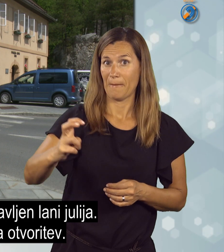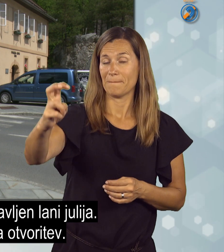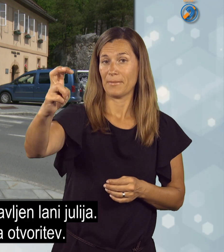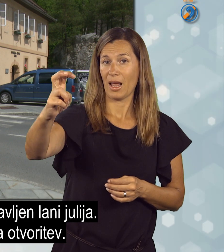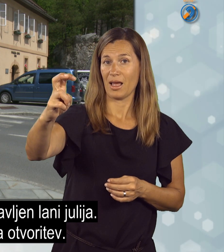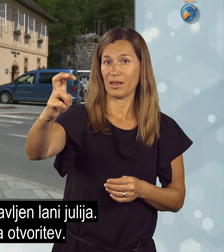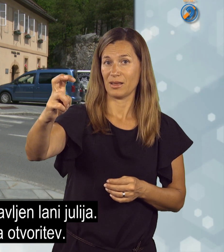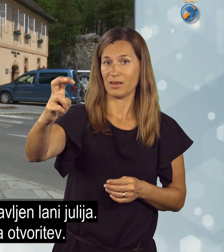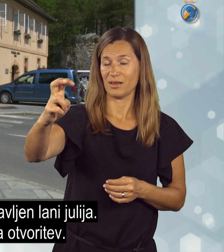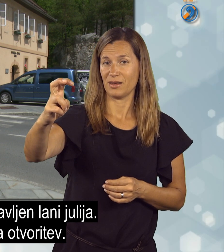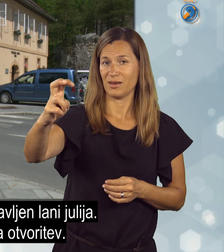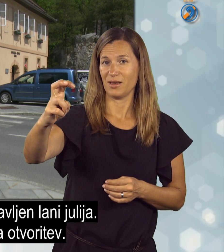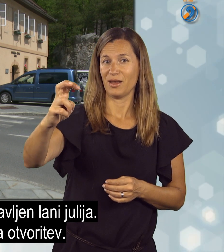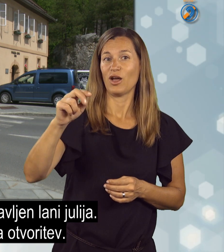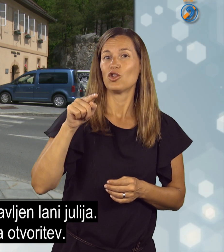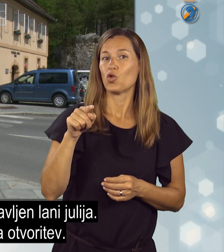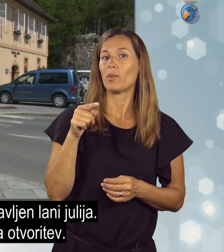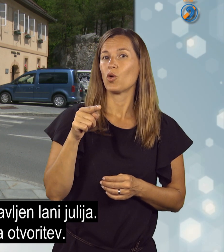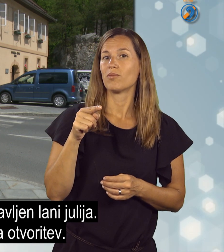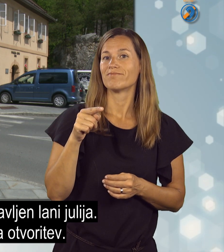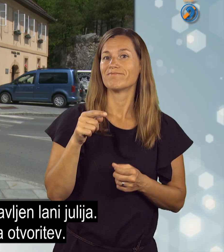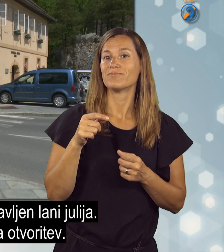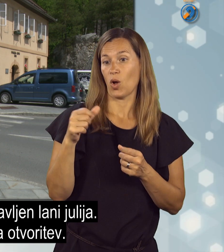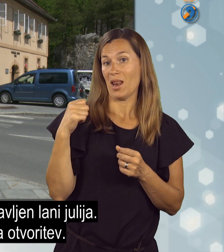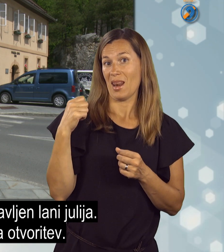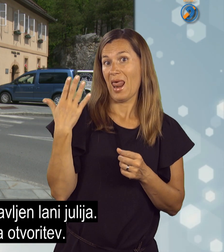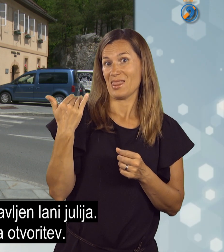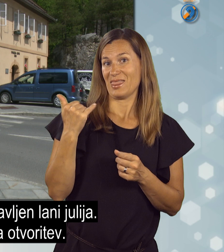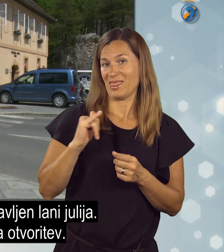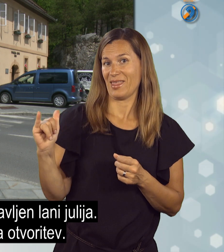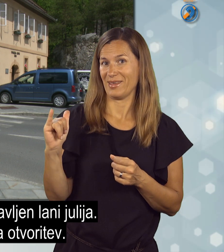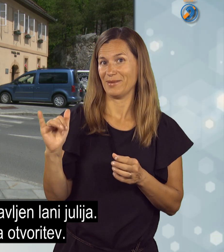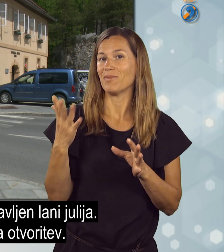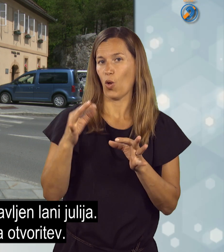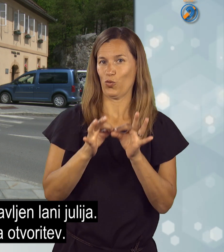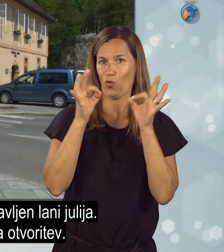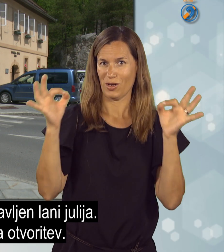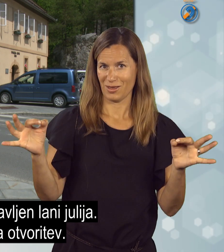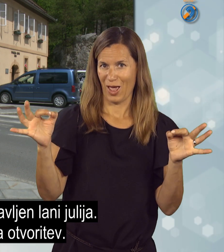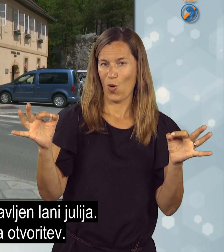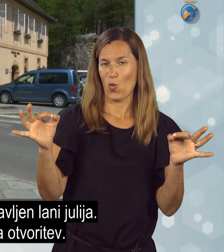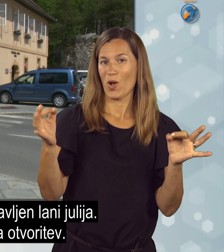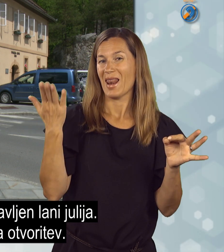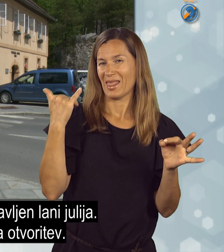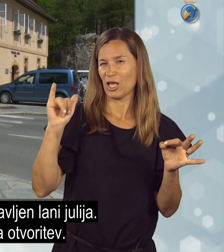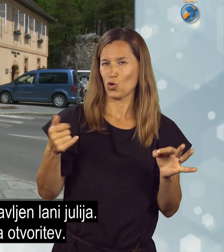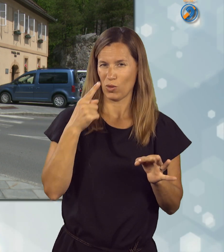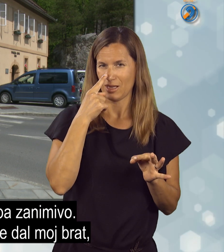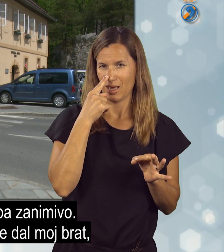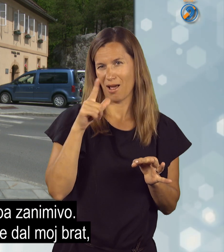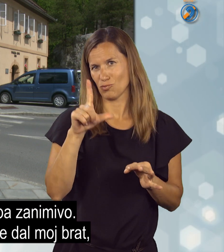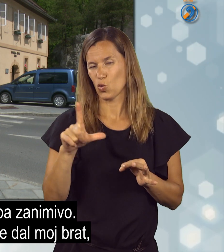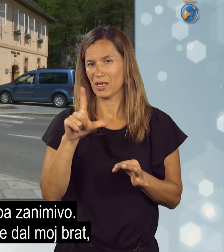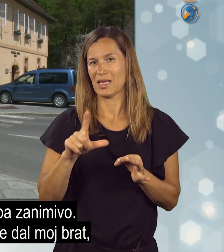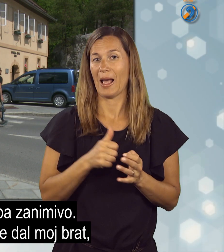Zipline je v bistvu bil postavljen lani, otvoritev je bila lani julija.